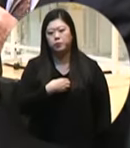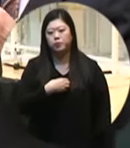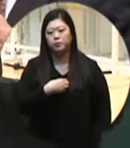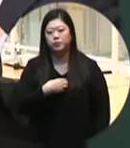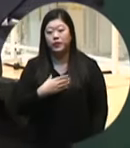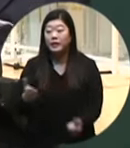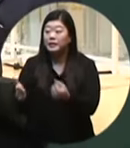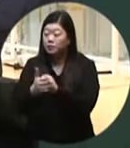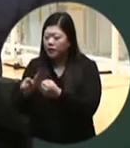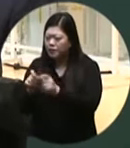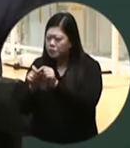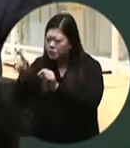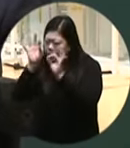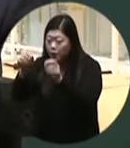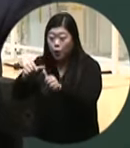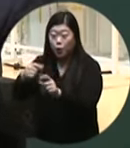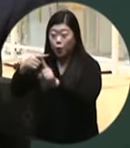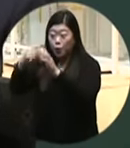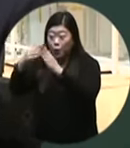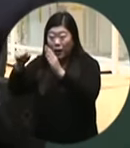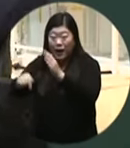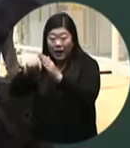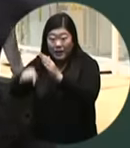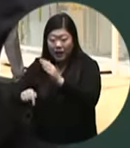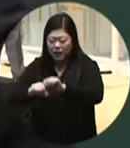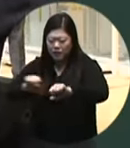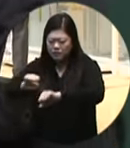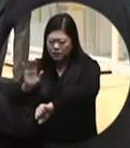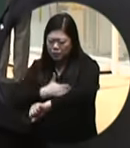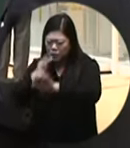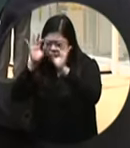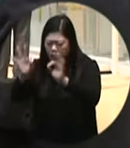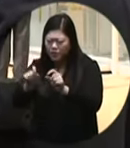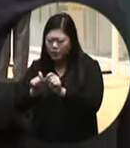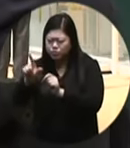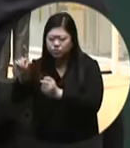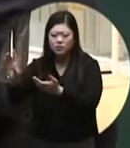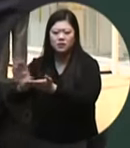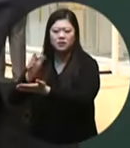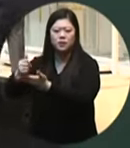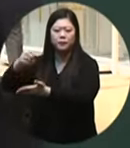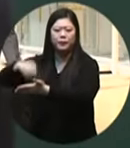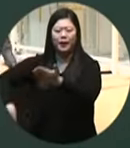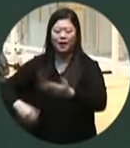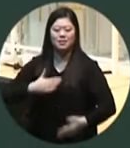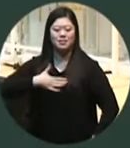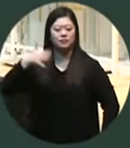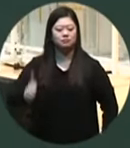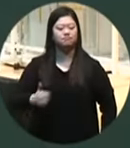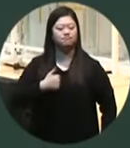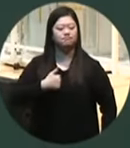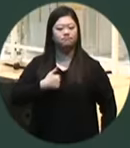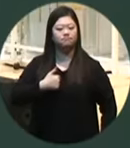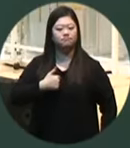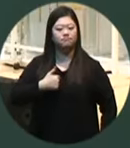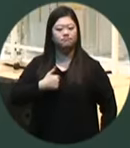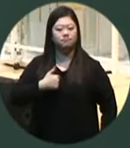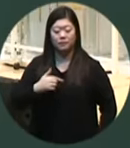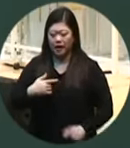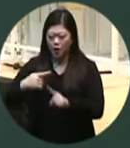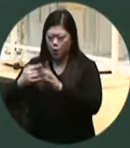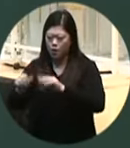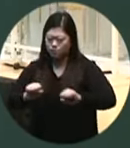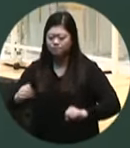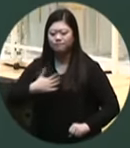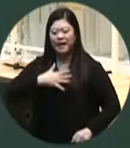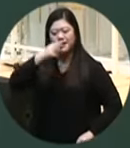내가 주인이요. And that's why people in the church who are not truly saved, they themselves are the master of their lives. 내가 이익 되면 교회도 흔들고 들잖아요. 그렇죠? And